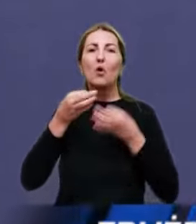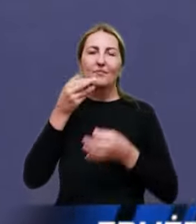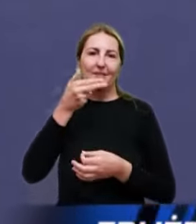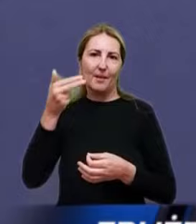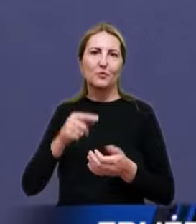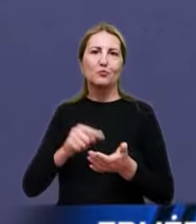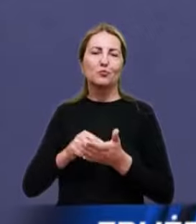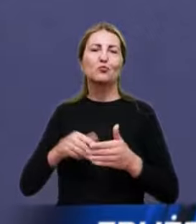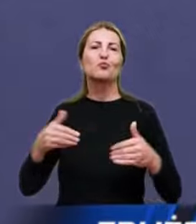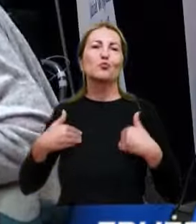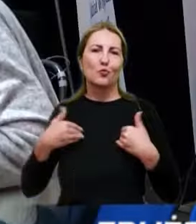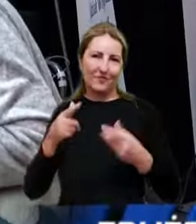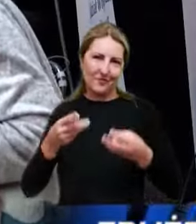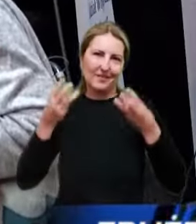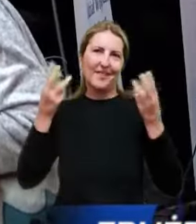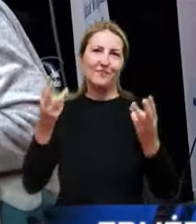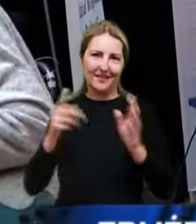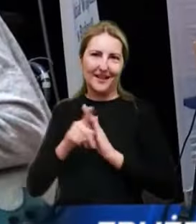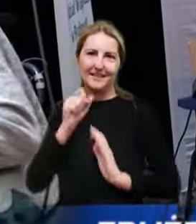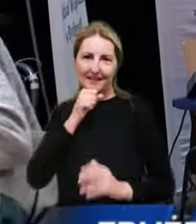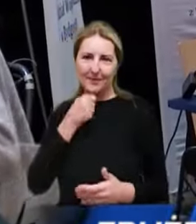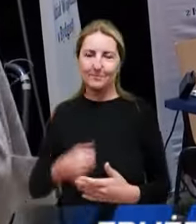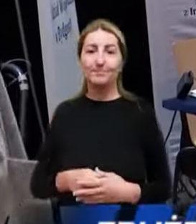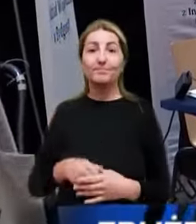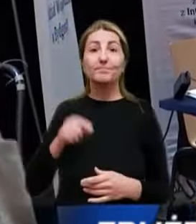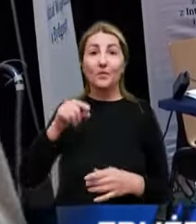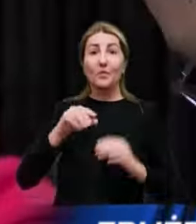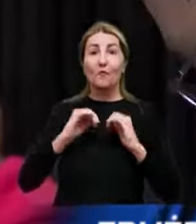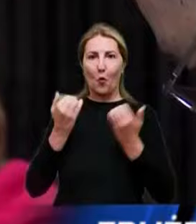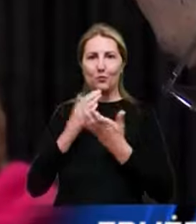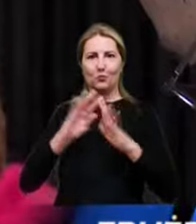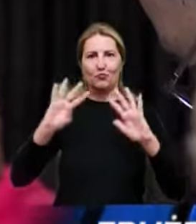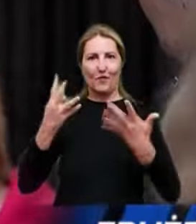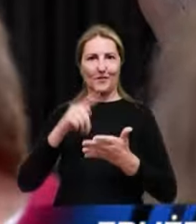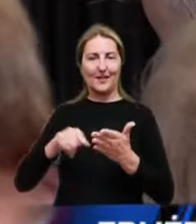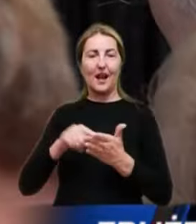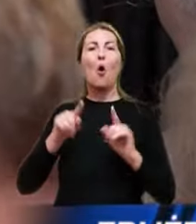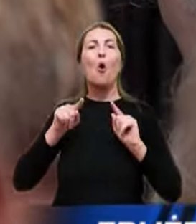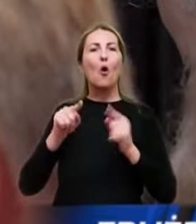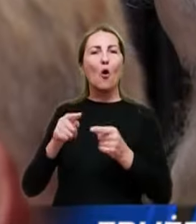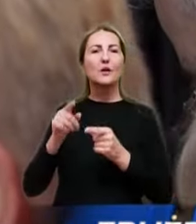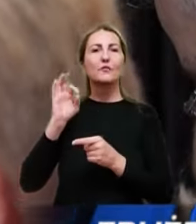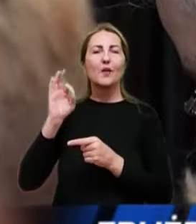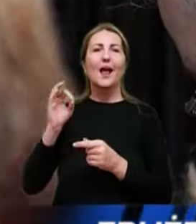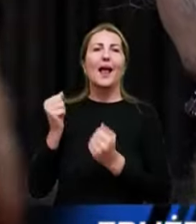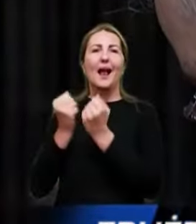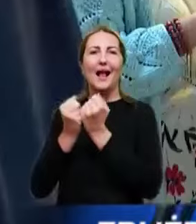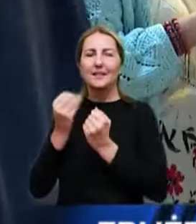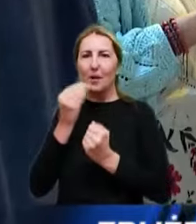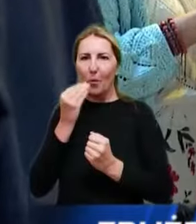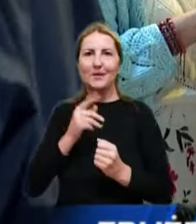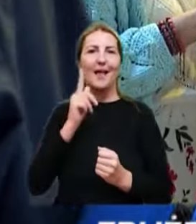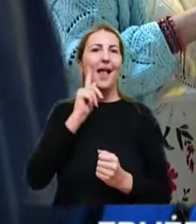najważniejszy temat dla naszych seniorów. Forum Seniora odbyło się po raz 9. Organizatorem spotkań jest Gazeta Pomorska, Ekspres Bydgoski